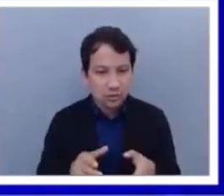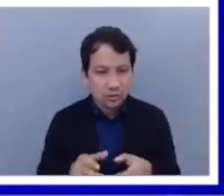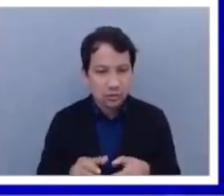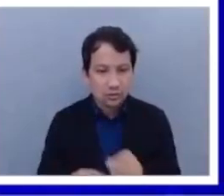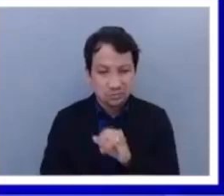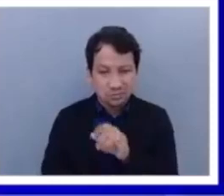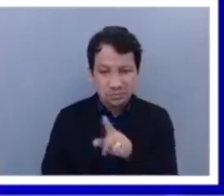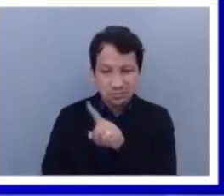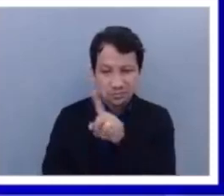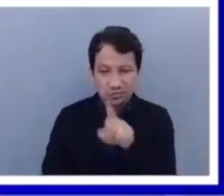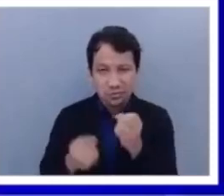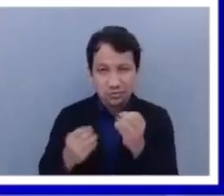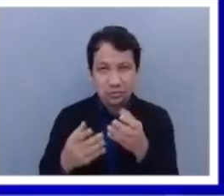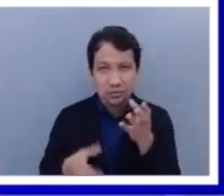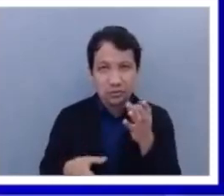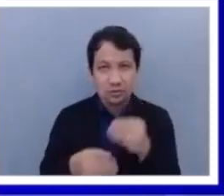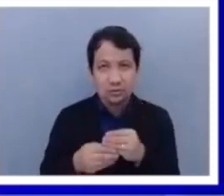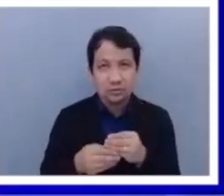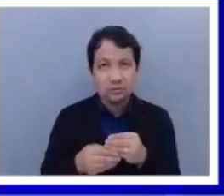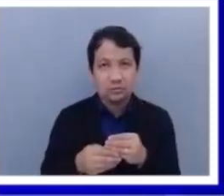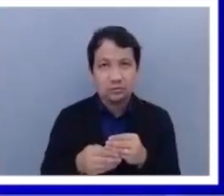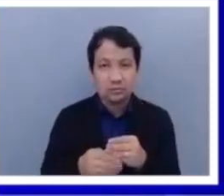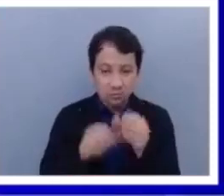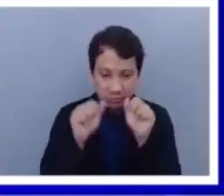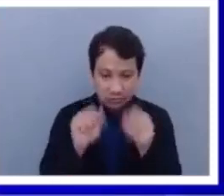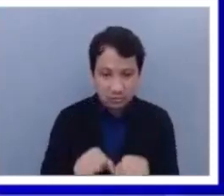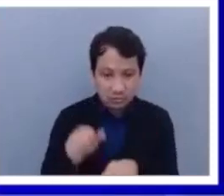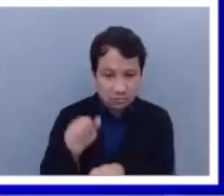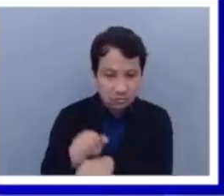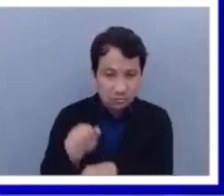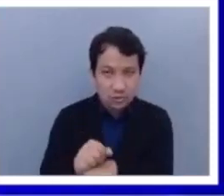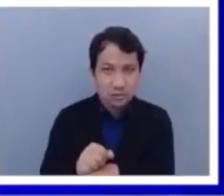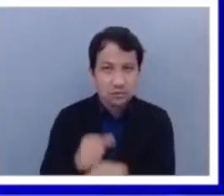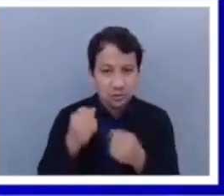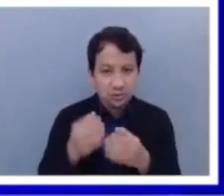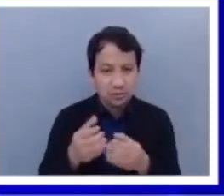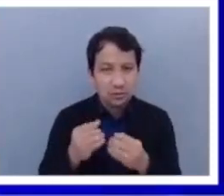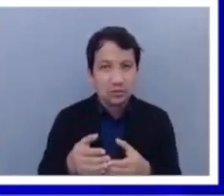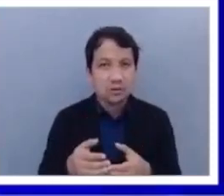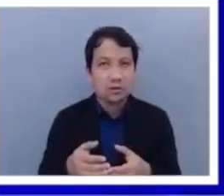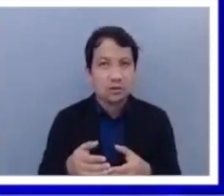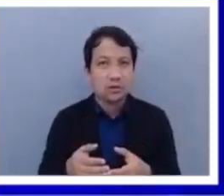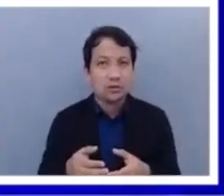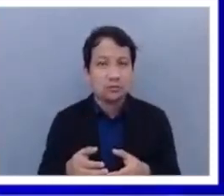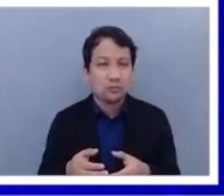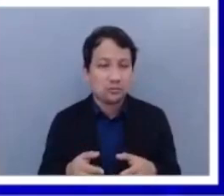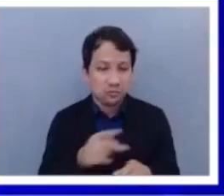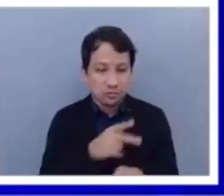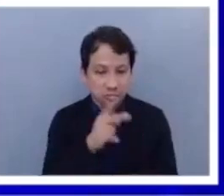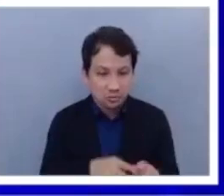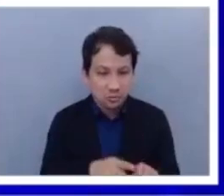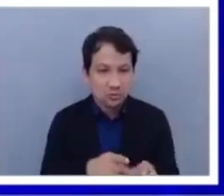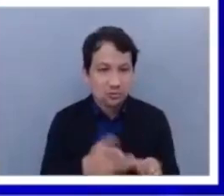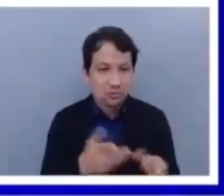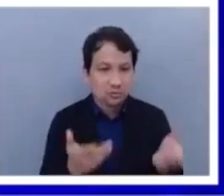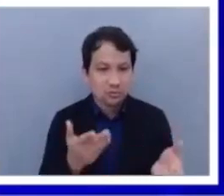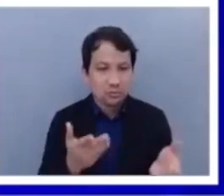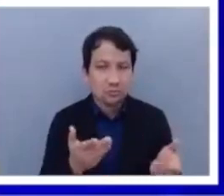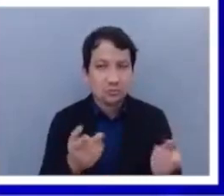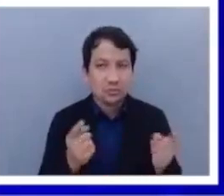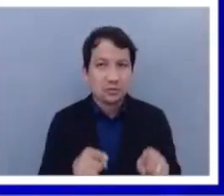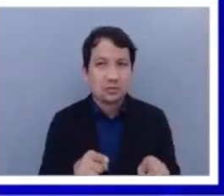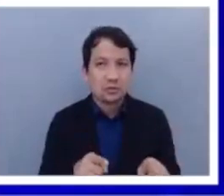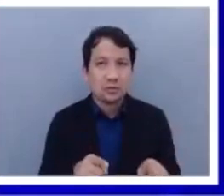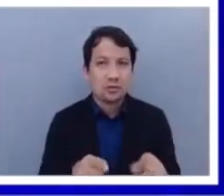ang maraming available na jobs and then mas marami ang mag-participate, what will happen? Based again